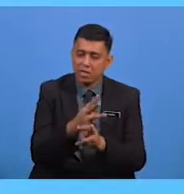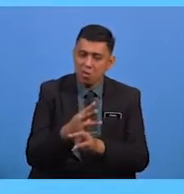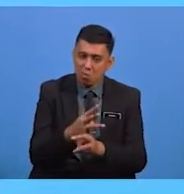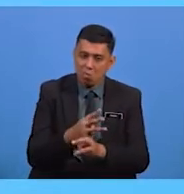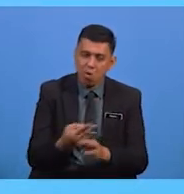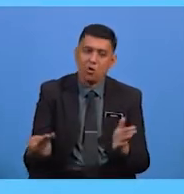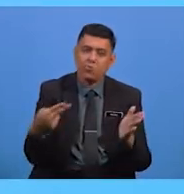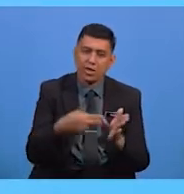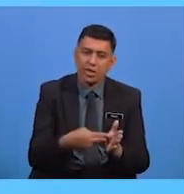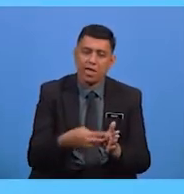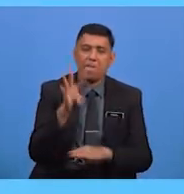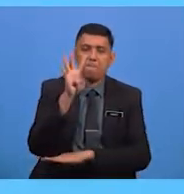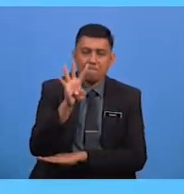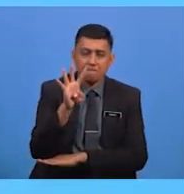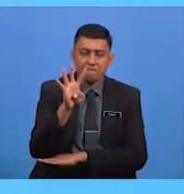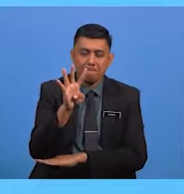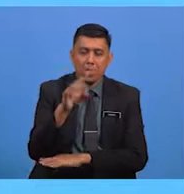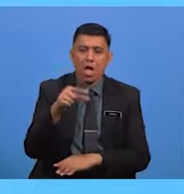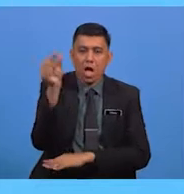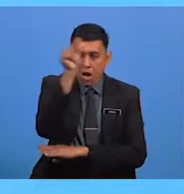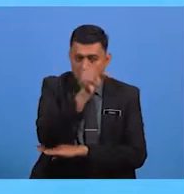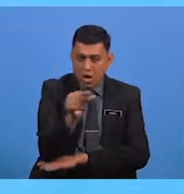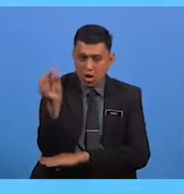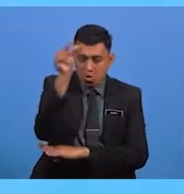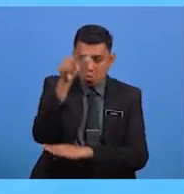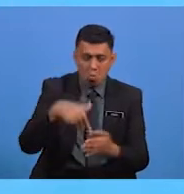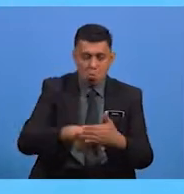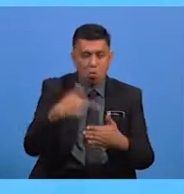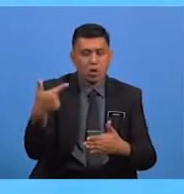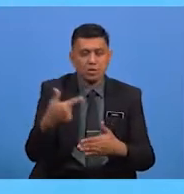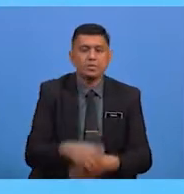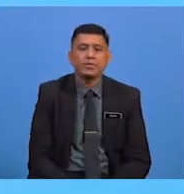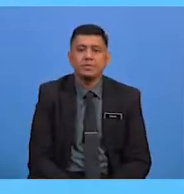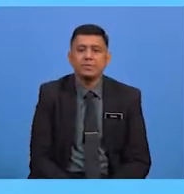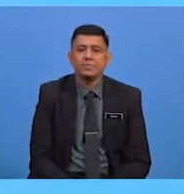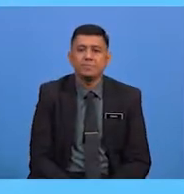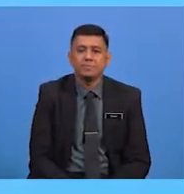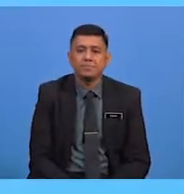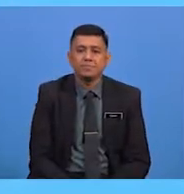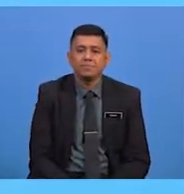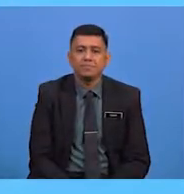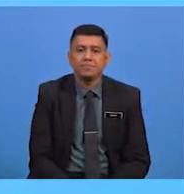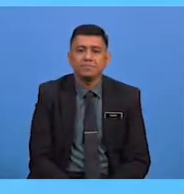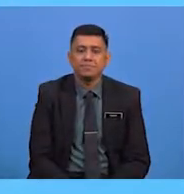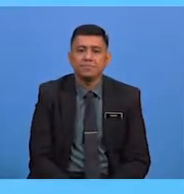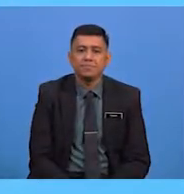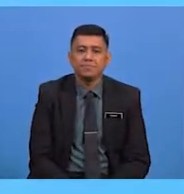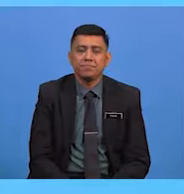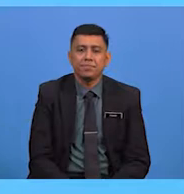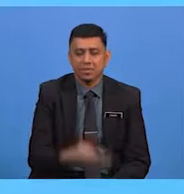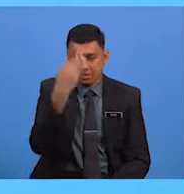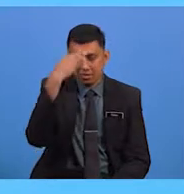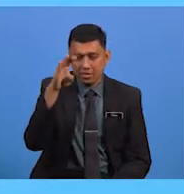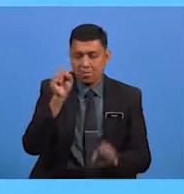kawalan ulangan for sebagai bahagian gelung luar bagi algoritma bubble sort ini. Bagi